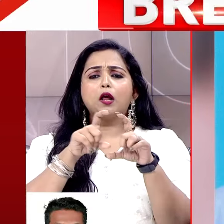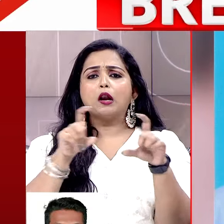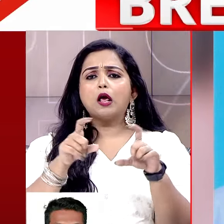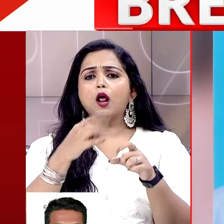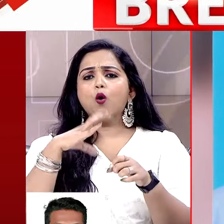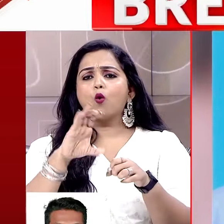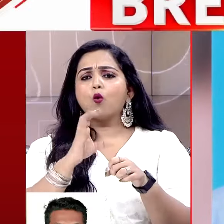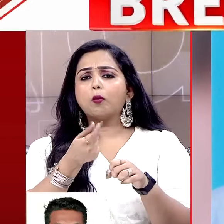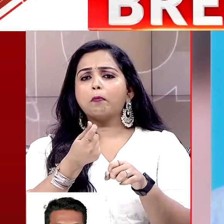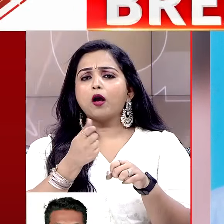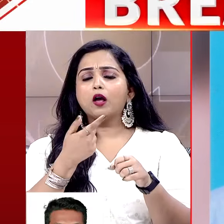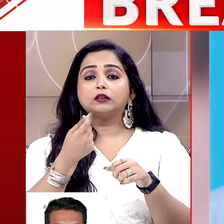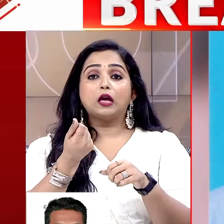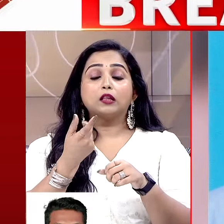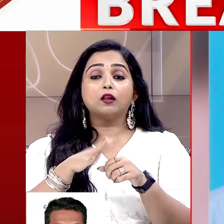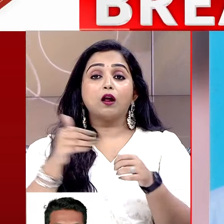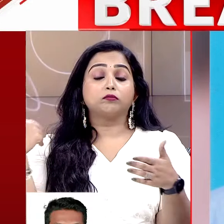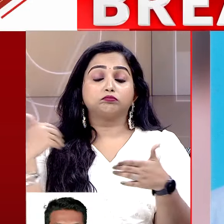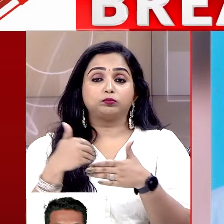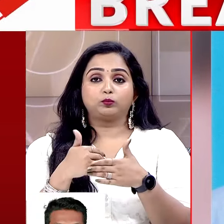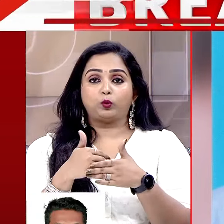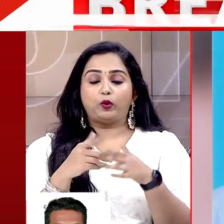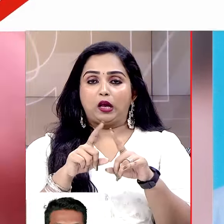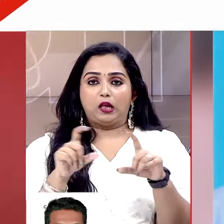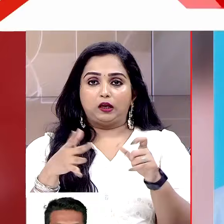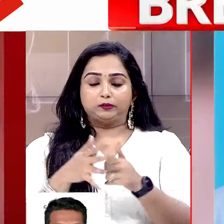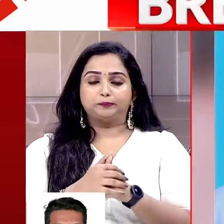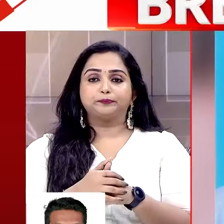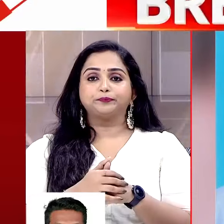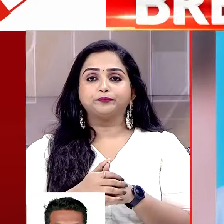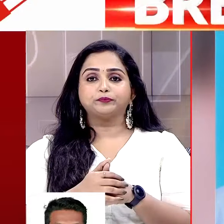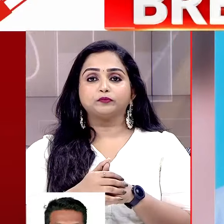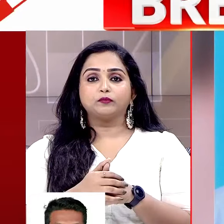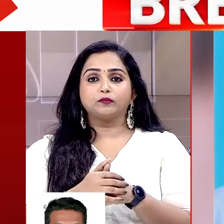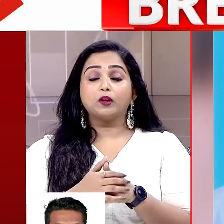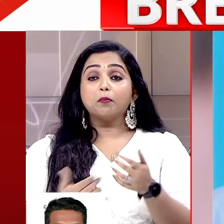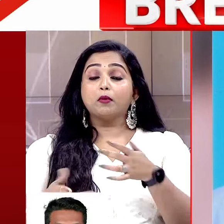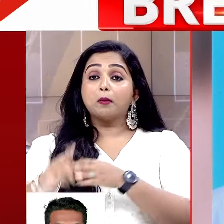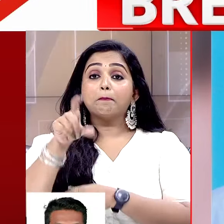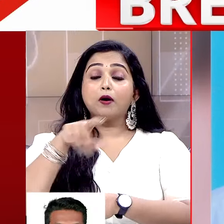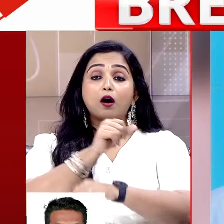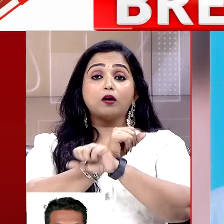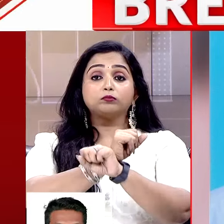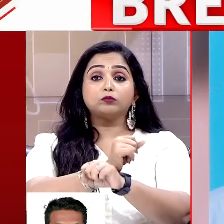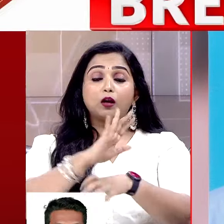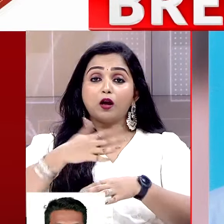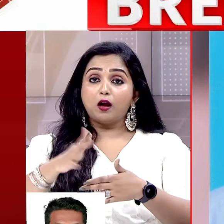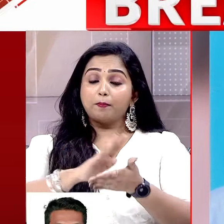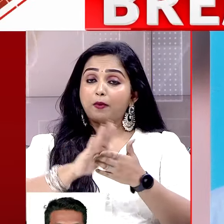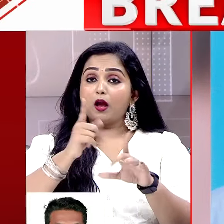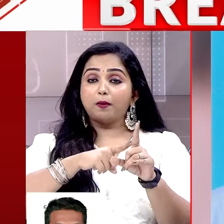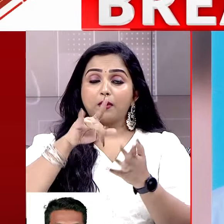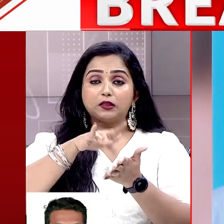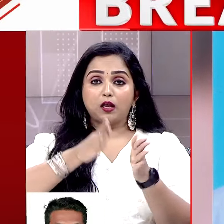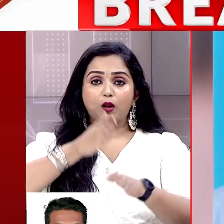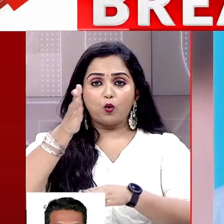രൂപയുടേതാണ് എന്നൊരു വിവരം അറിഞ്ഞിട്ടില്ല. എന്ത് തന്നെയായാലും ഇയാളുടെ അറസ്റ്റ് രേഖപ്പെടുത്തിയിട്ടുണ്ട്. ഒപ്പം ഹൈദരാബാദിലേക്ക് കൊണ്ടുപോയി എന്നുള്ള വിവരം